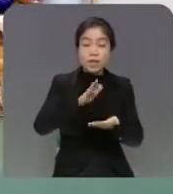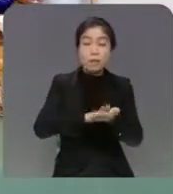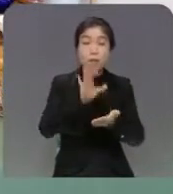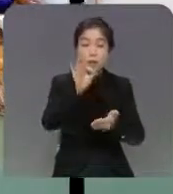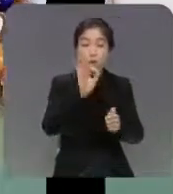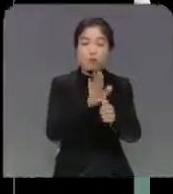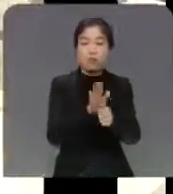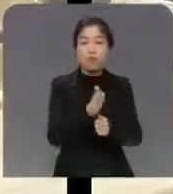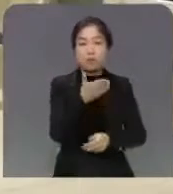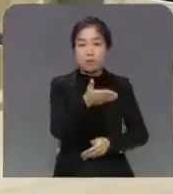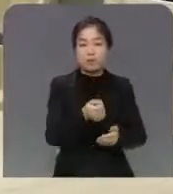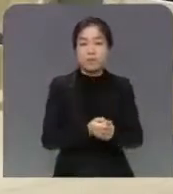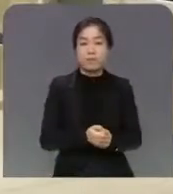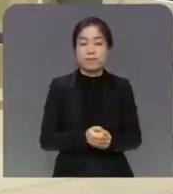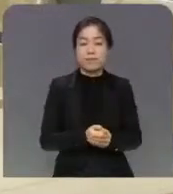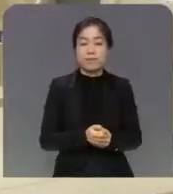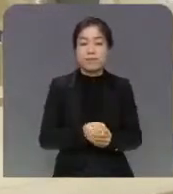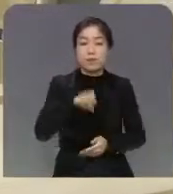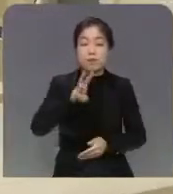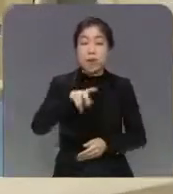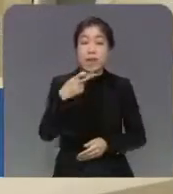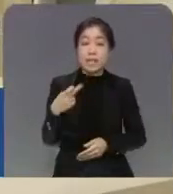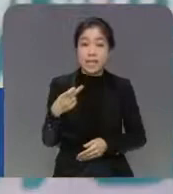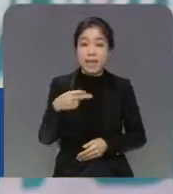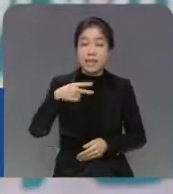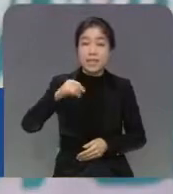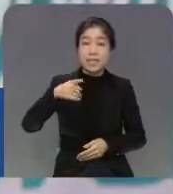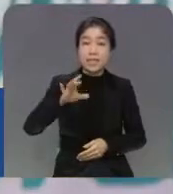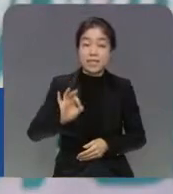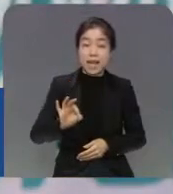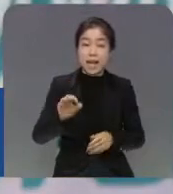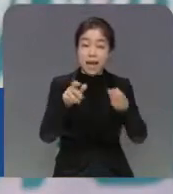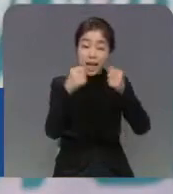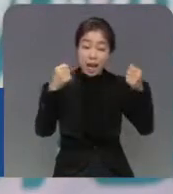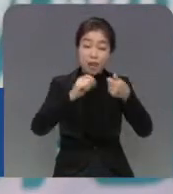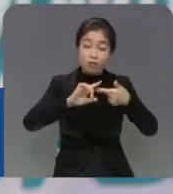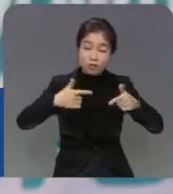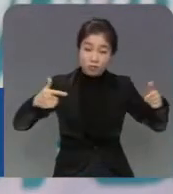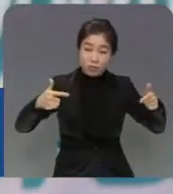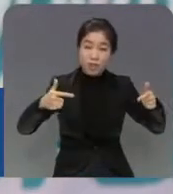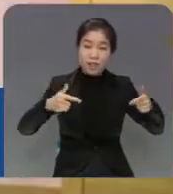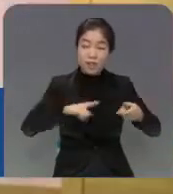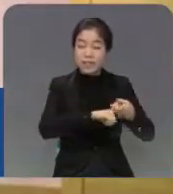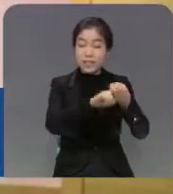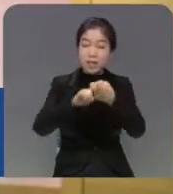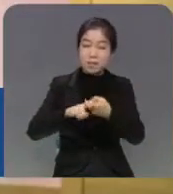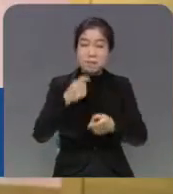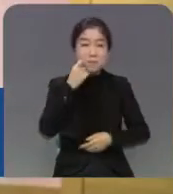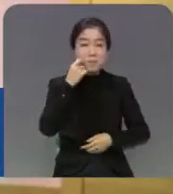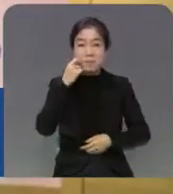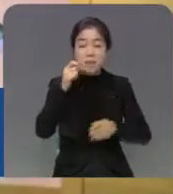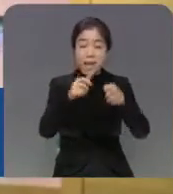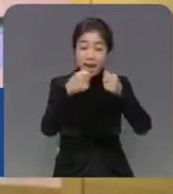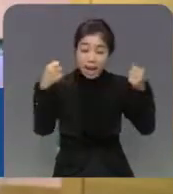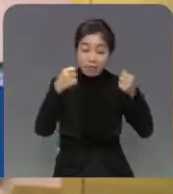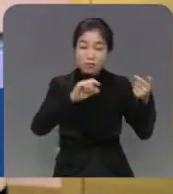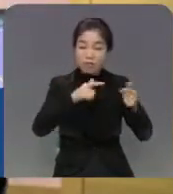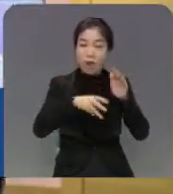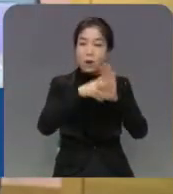지원합니다. 광주시 광산구 신창동 가구거리 연합회가 인기 가구 경매를 온라인으로